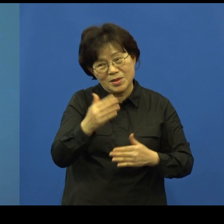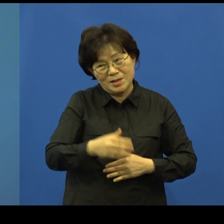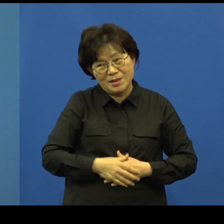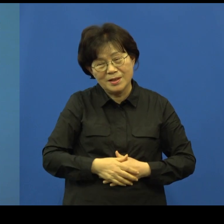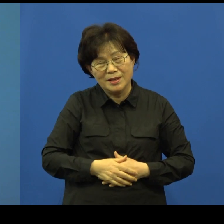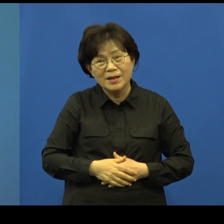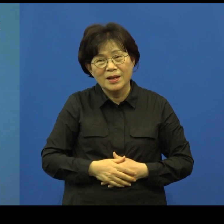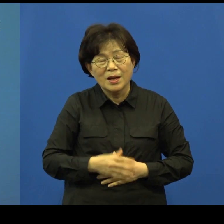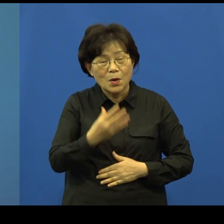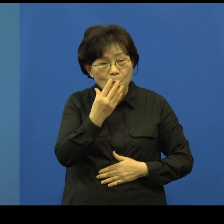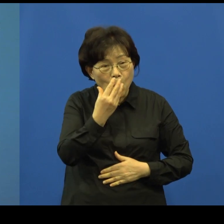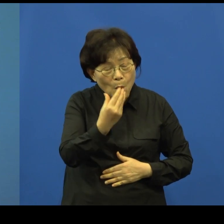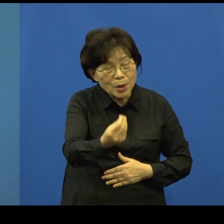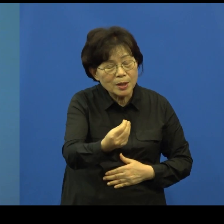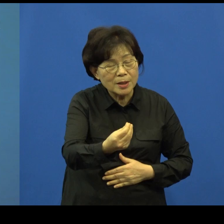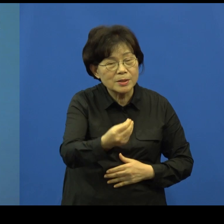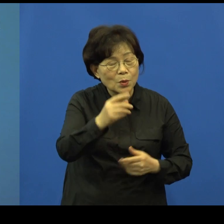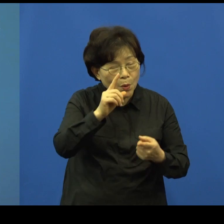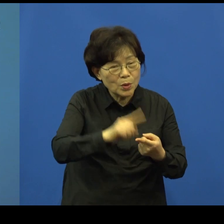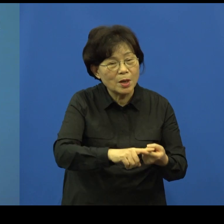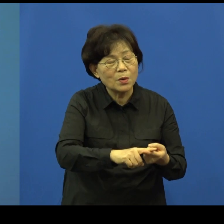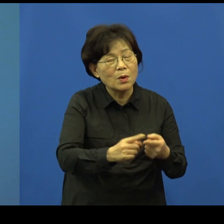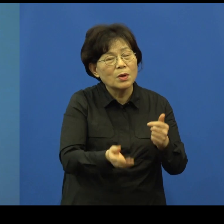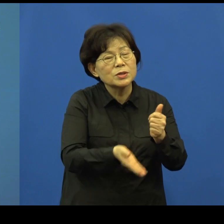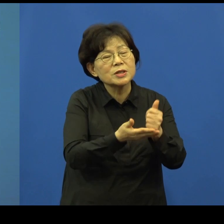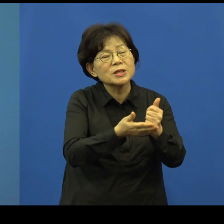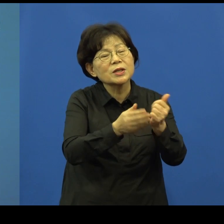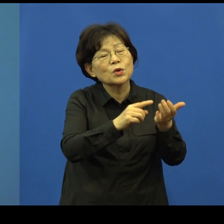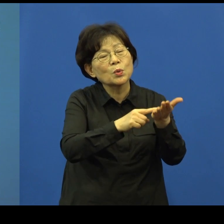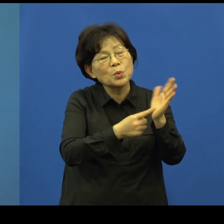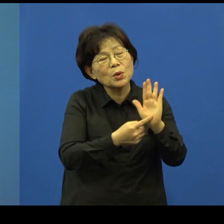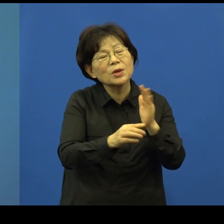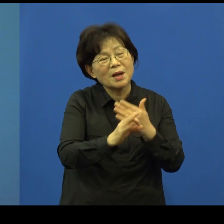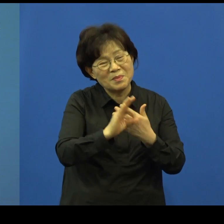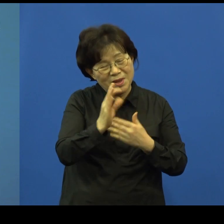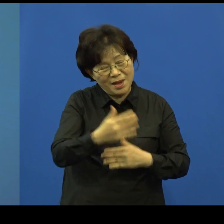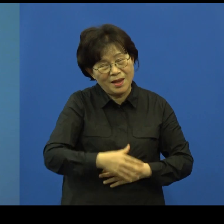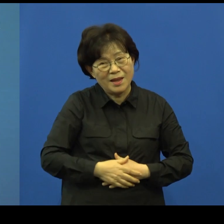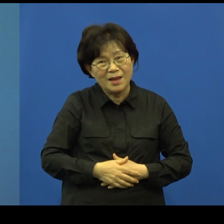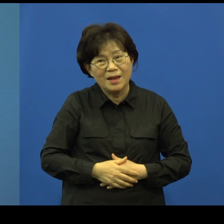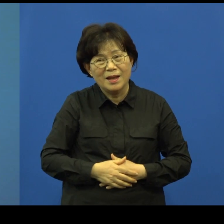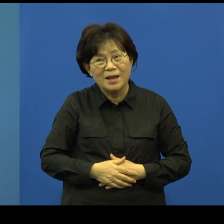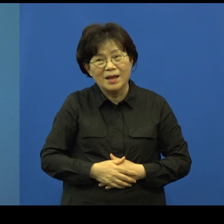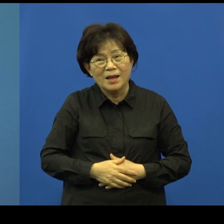게 있잖아요. 그 보이는 것을 표현해 주는 겁니다. 그죠?